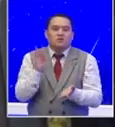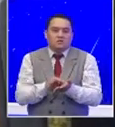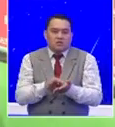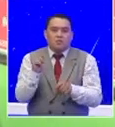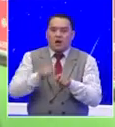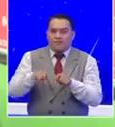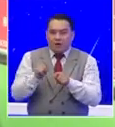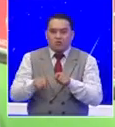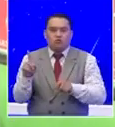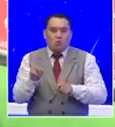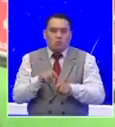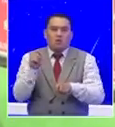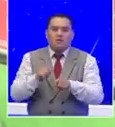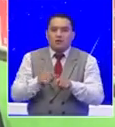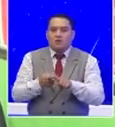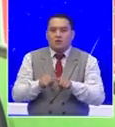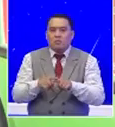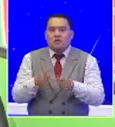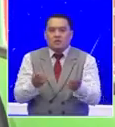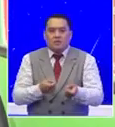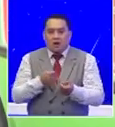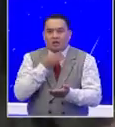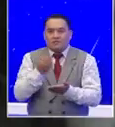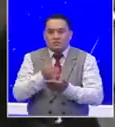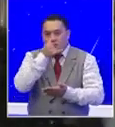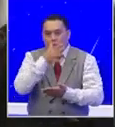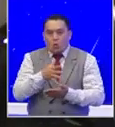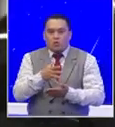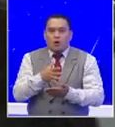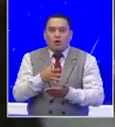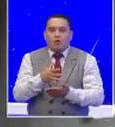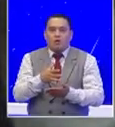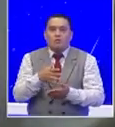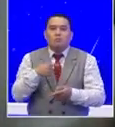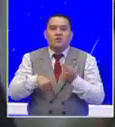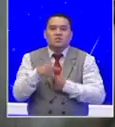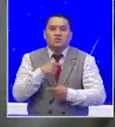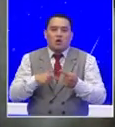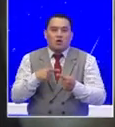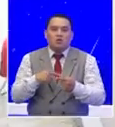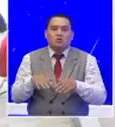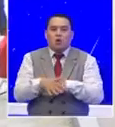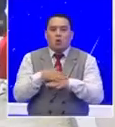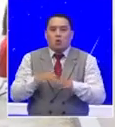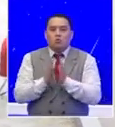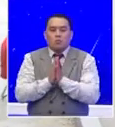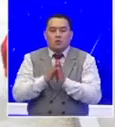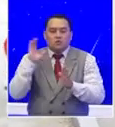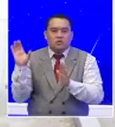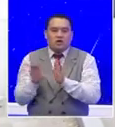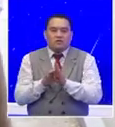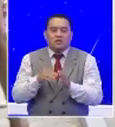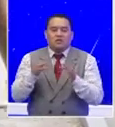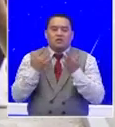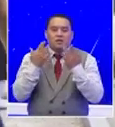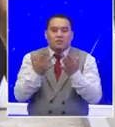Цель рейдов, признаются проверяющие, не привлечь к ответственности, а побудить предпринимателей и жителей города соблюдать